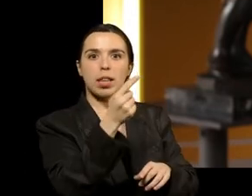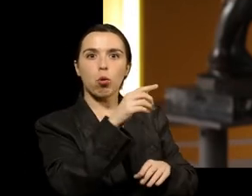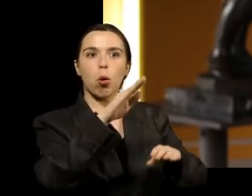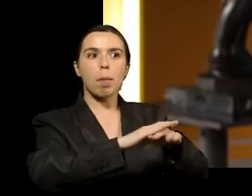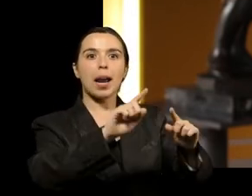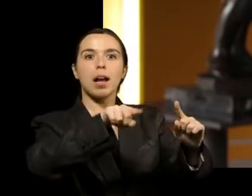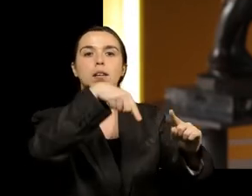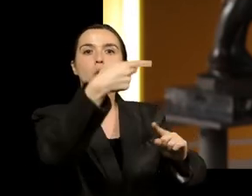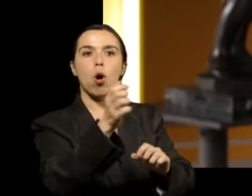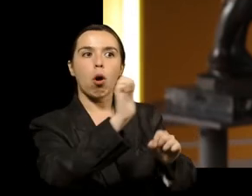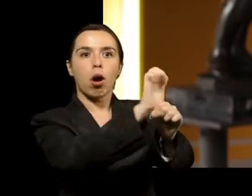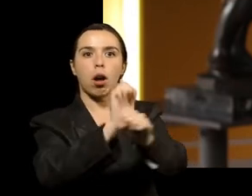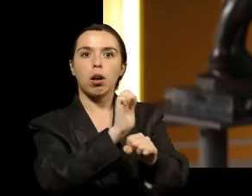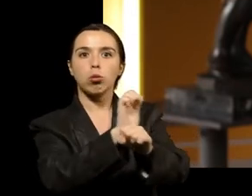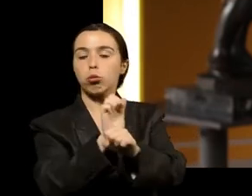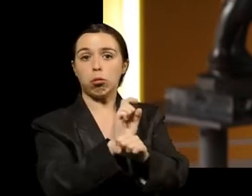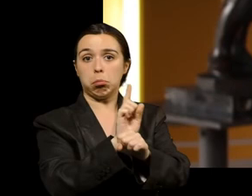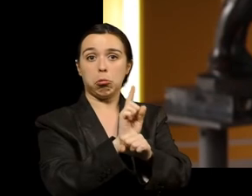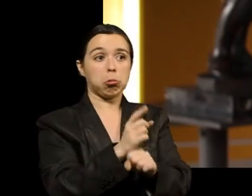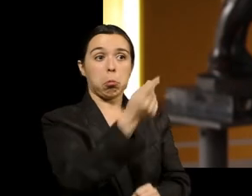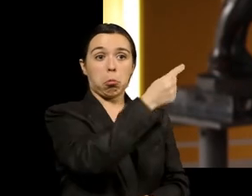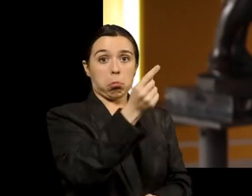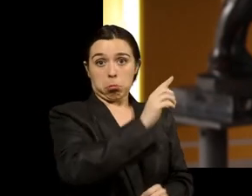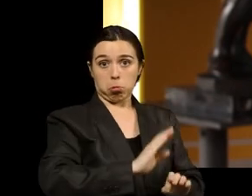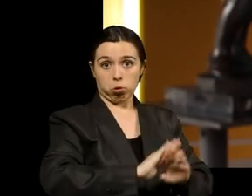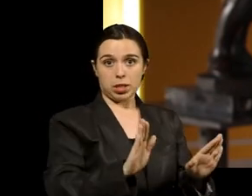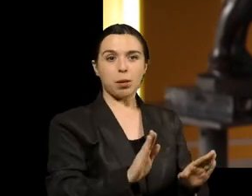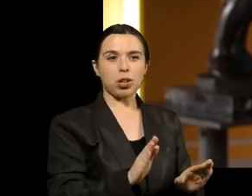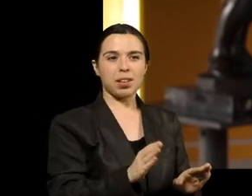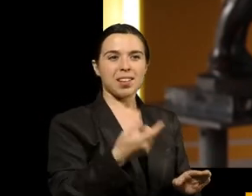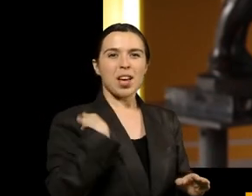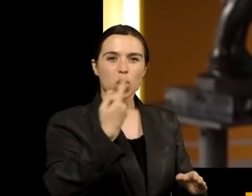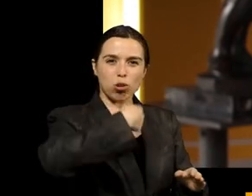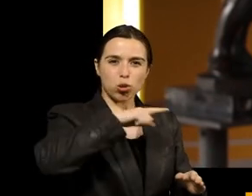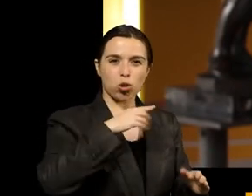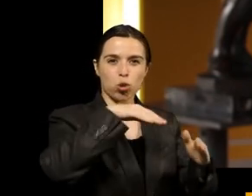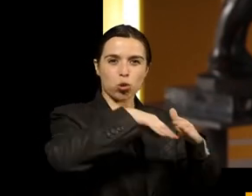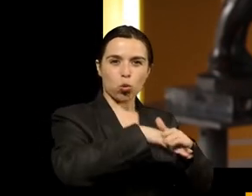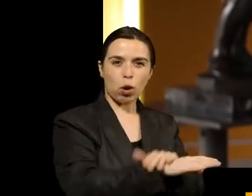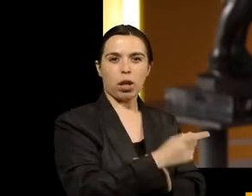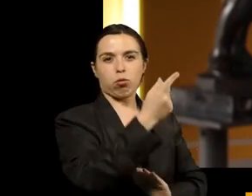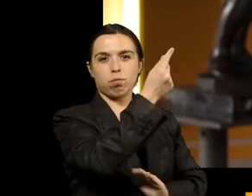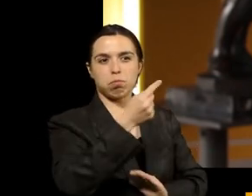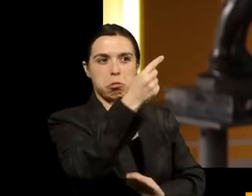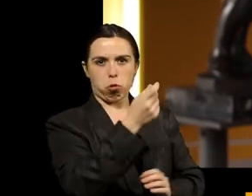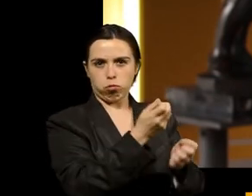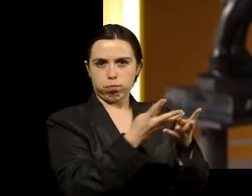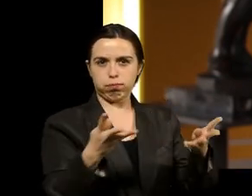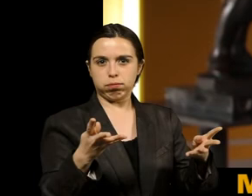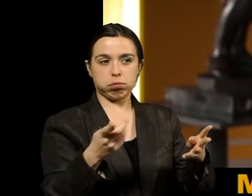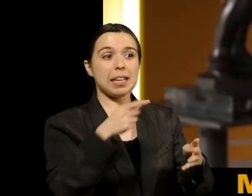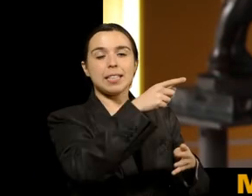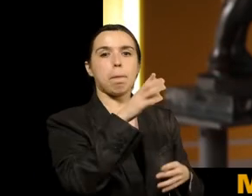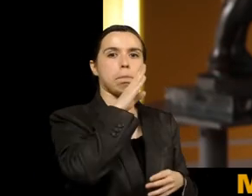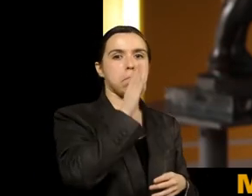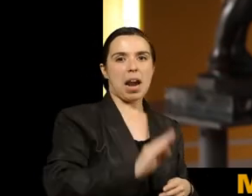que pertanyi a cap escultura. Són nombrosos els dibuixos que es conserven de Manolo i molt diversos. En aquest cas sembla un dibuix fet ràpid